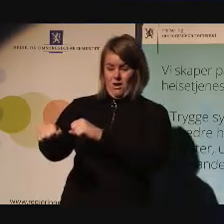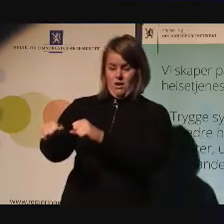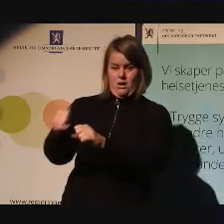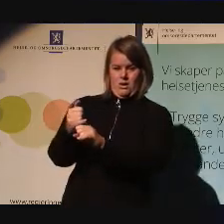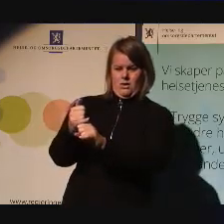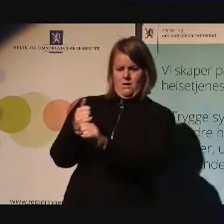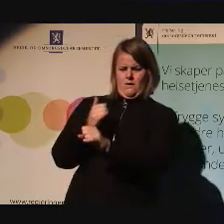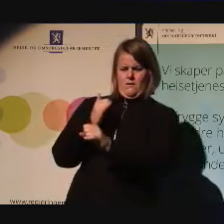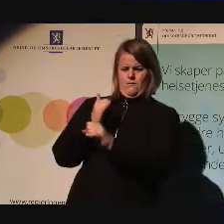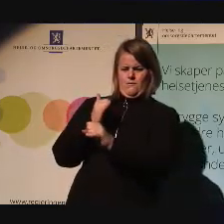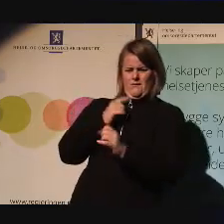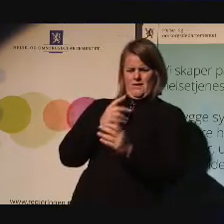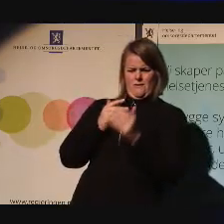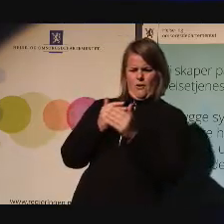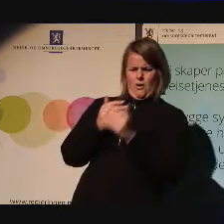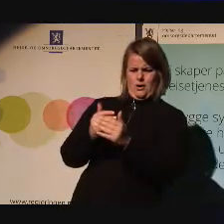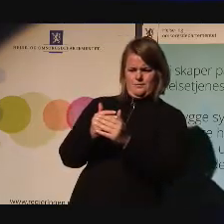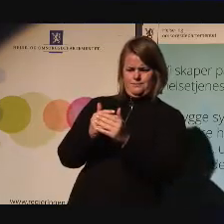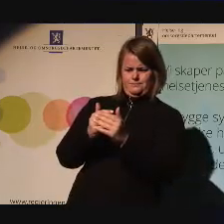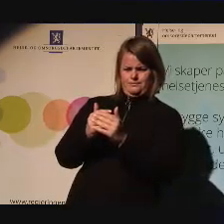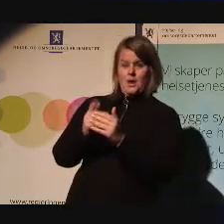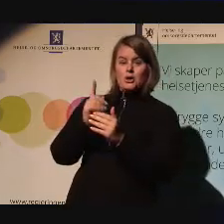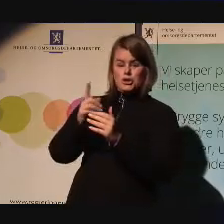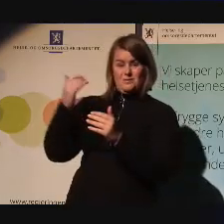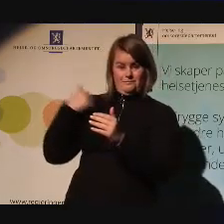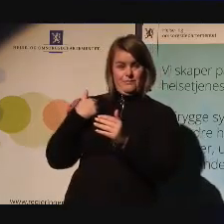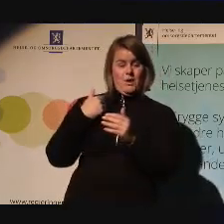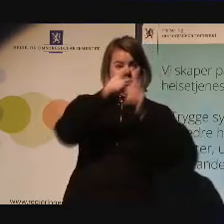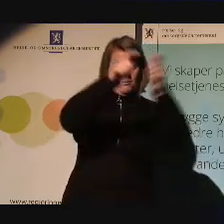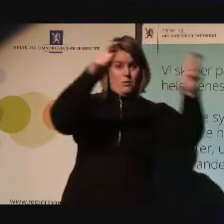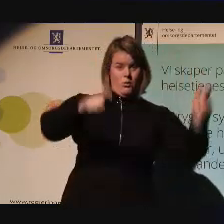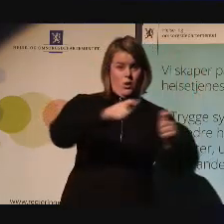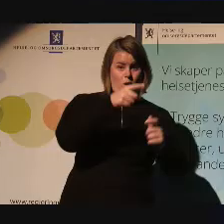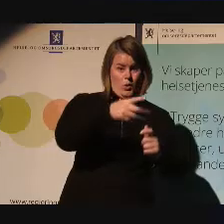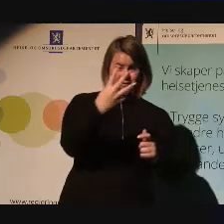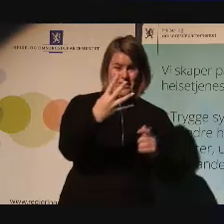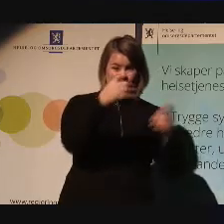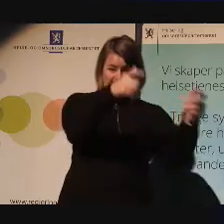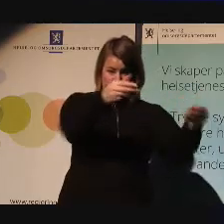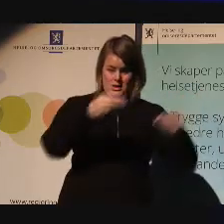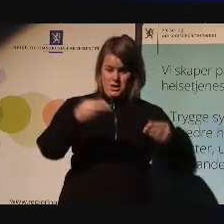Vi gjennomgikk alle 104 protokollene en gang til nøye.